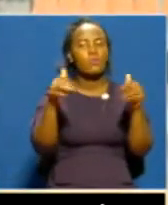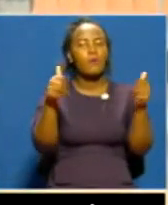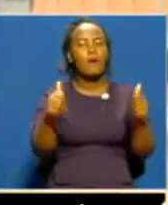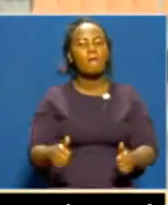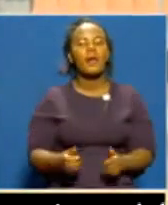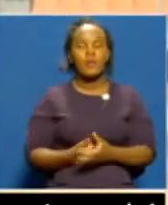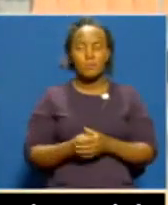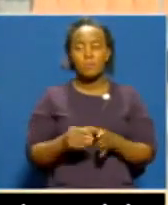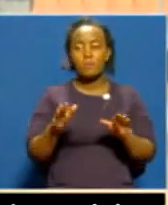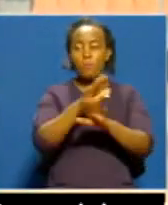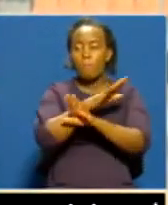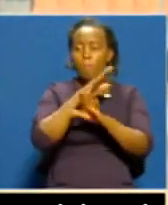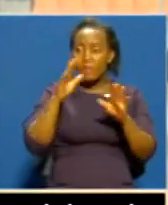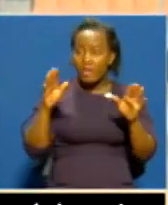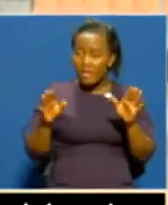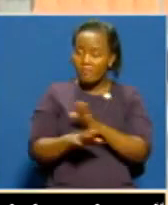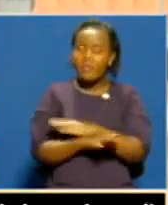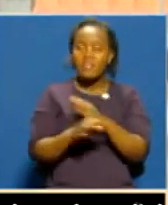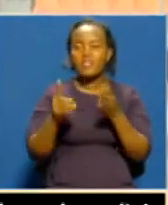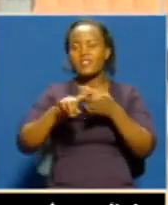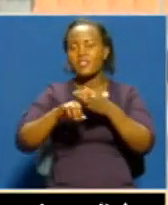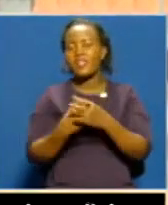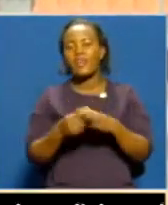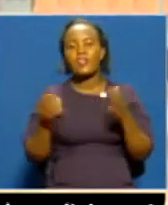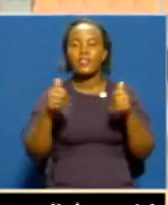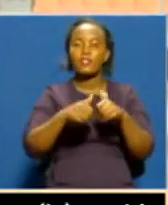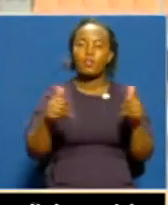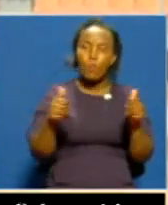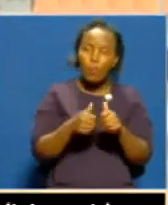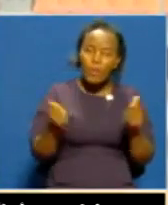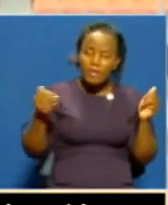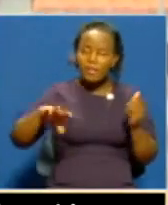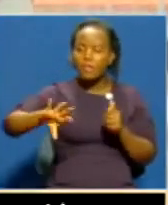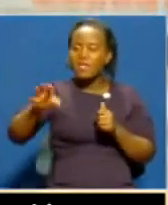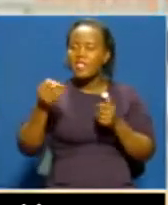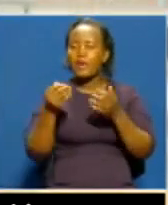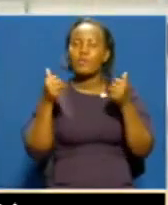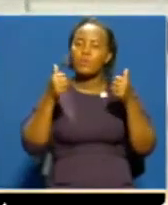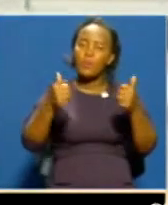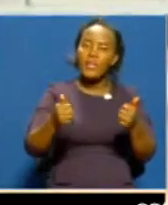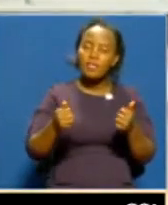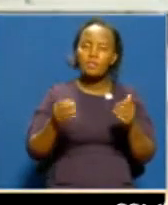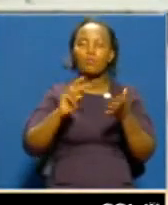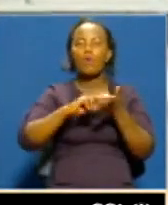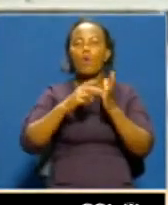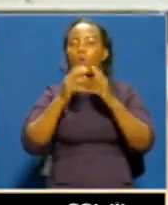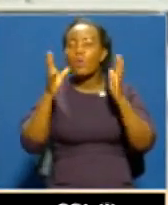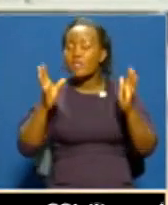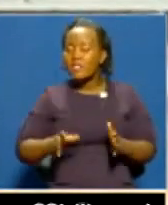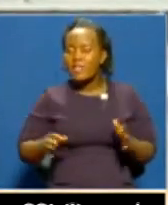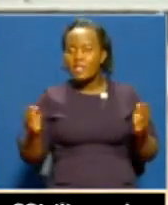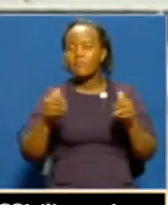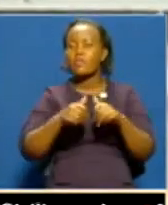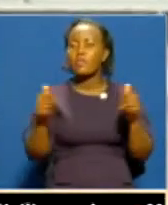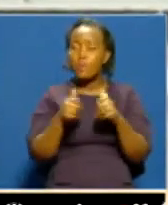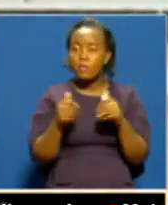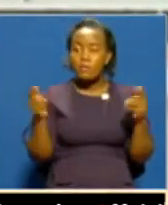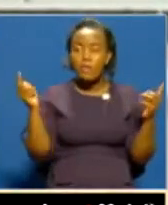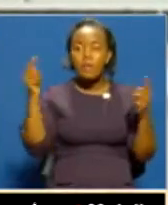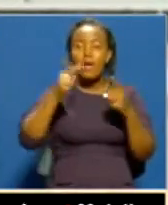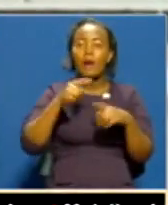well. The county was there, the contractor was around. Until right now, when the stadium was